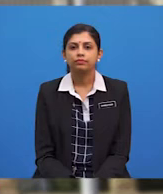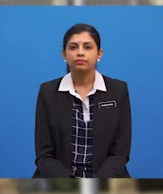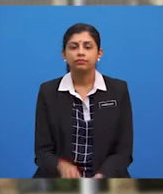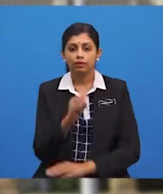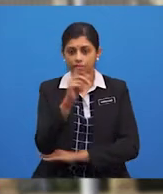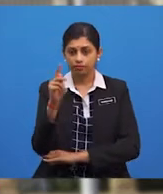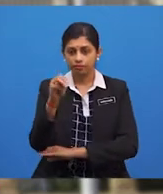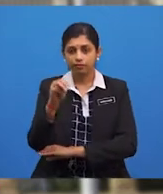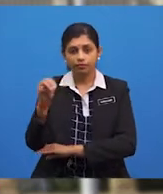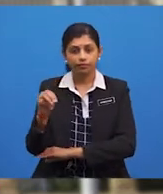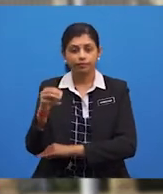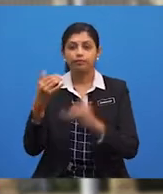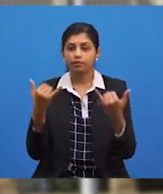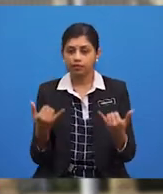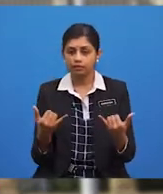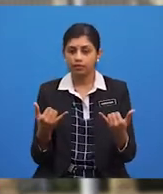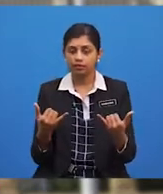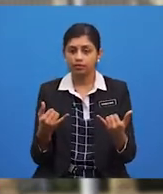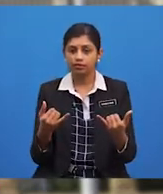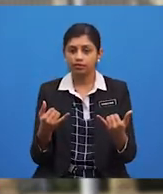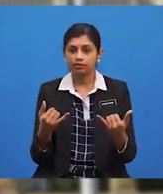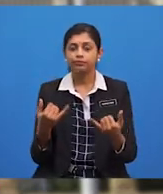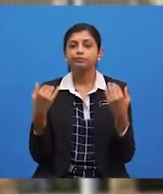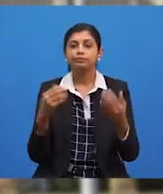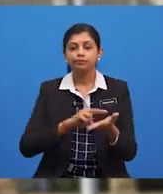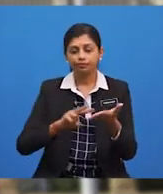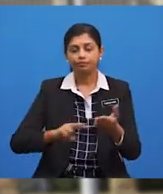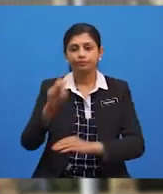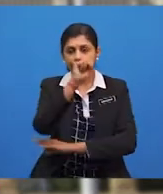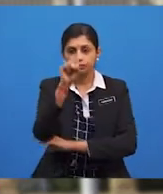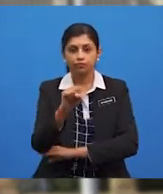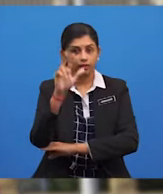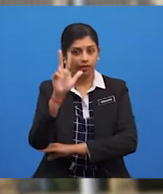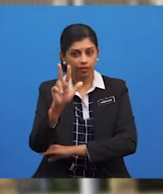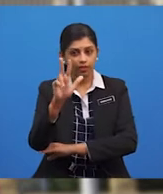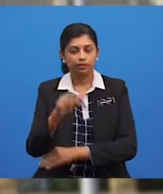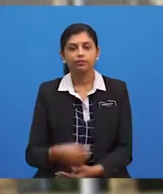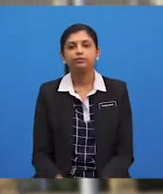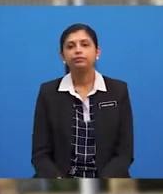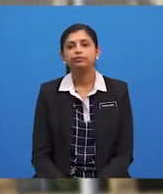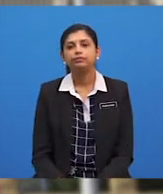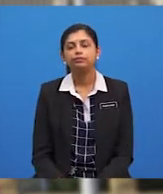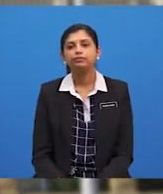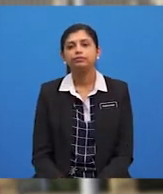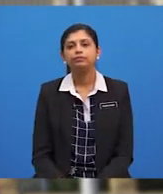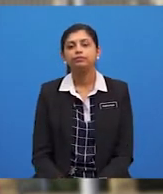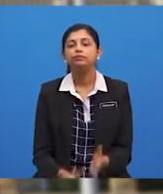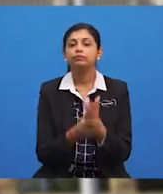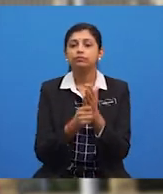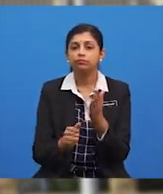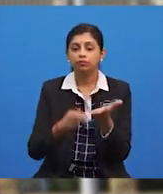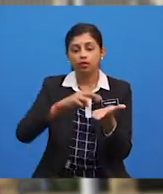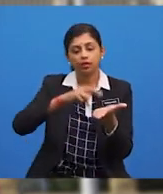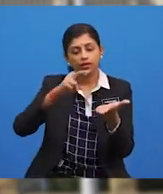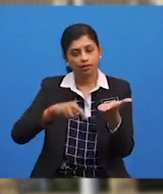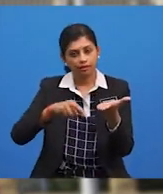Baiklah, sekarang kita beralih kepada soalan seterusnya. Soalan ini adalah soalan kemahiran aras